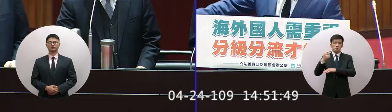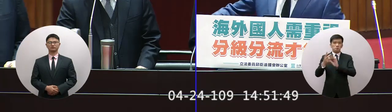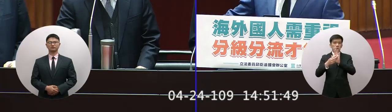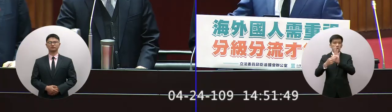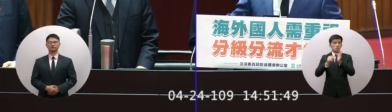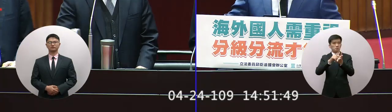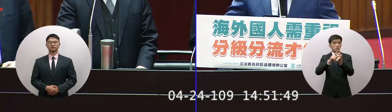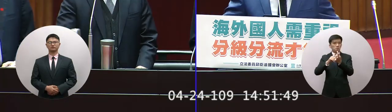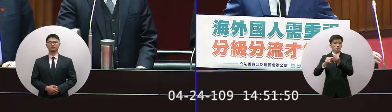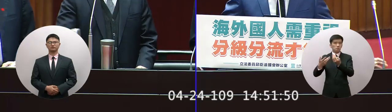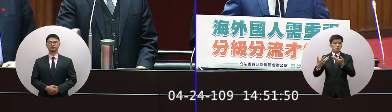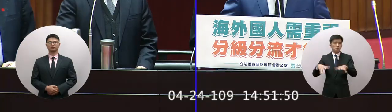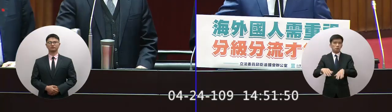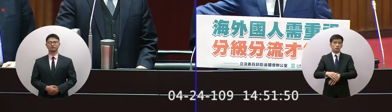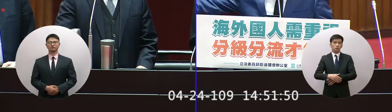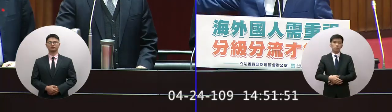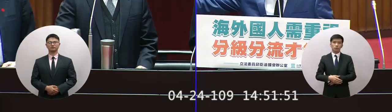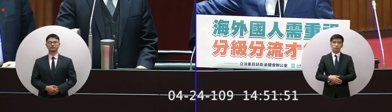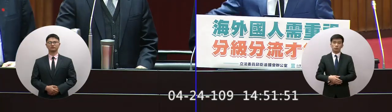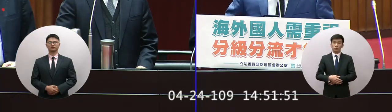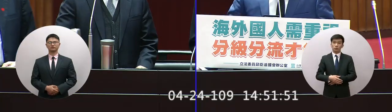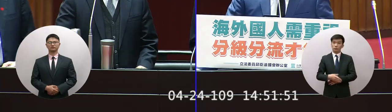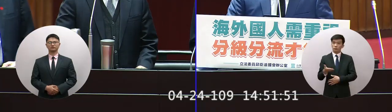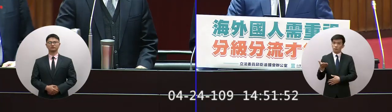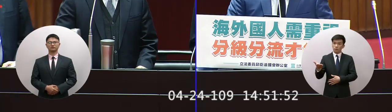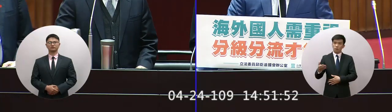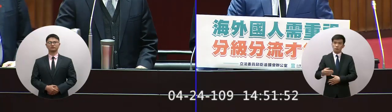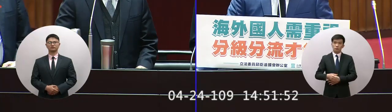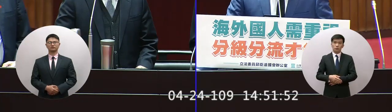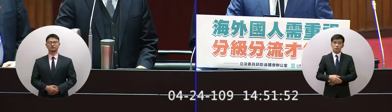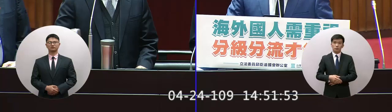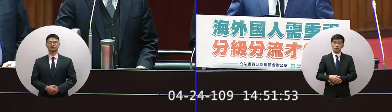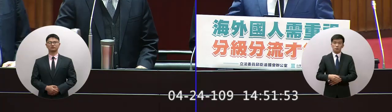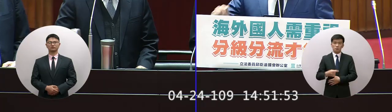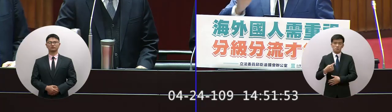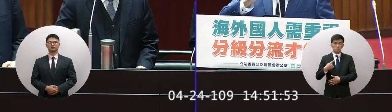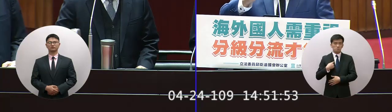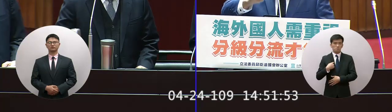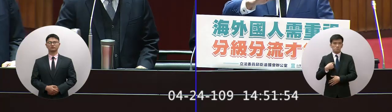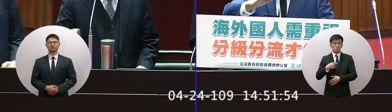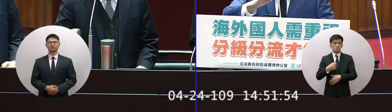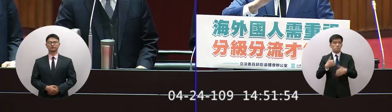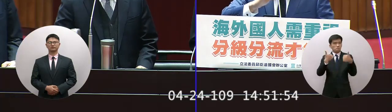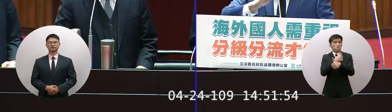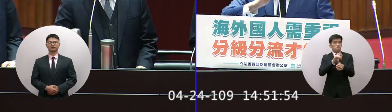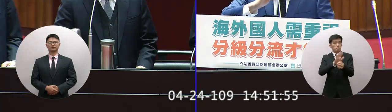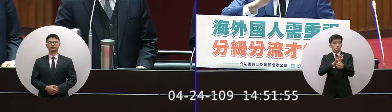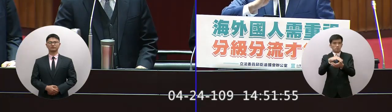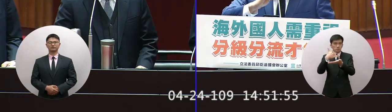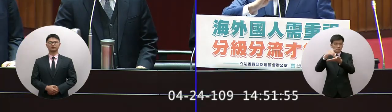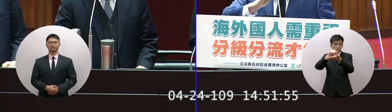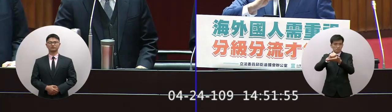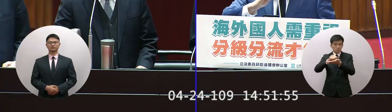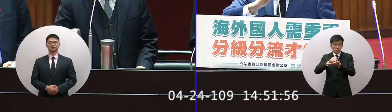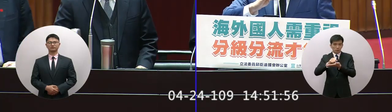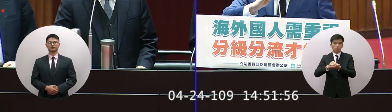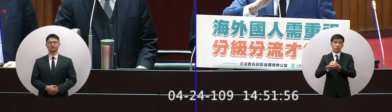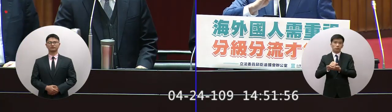我们换下一页。我这边实际帮这个院长这边算一下，我们实际调档案，我们